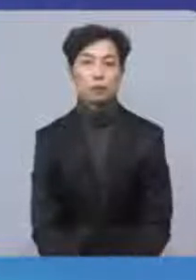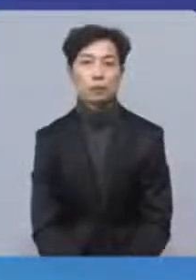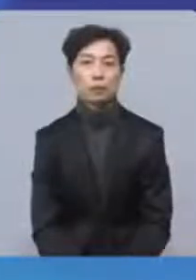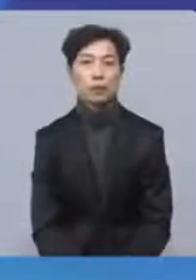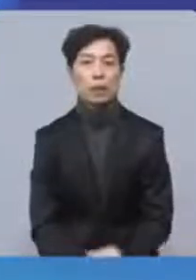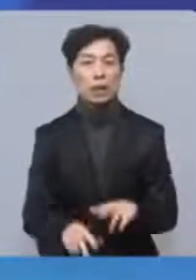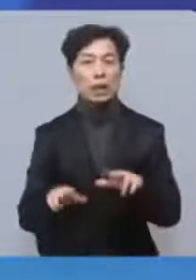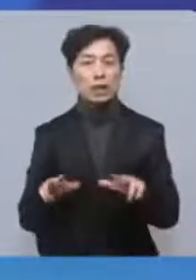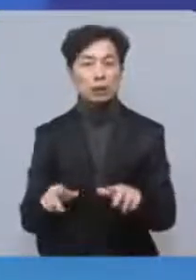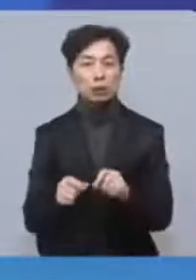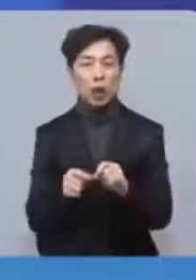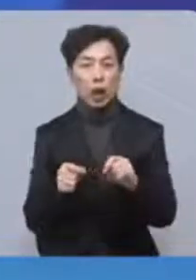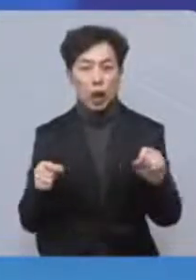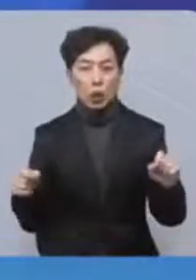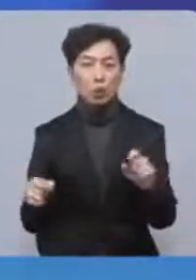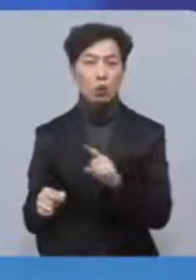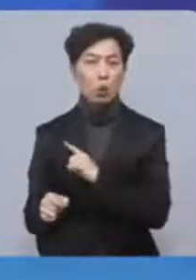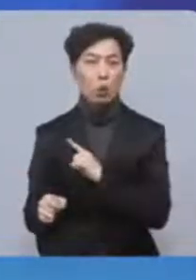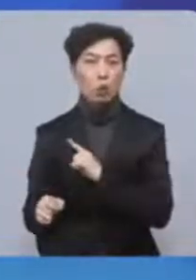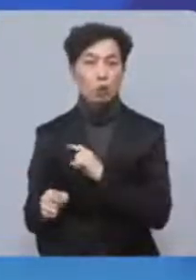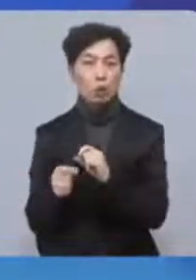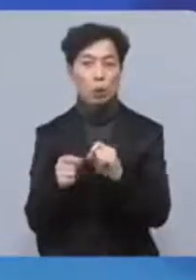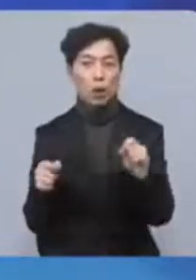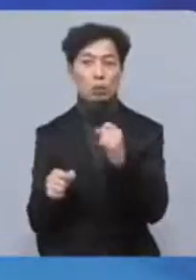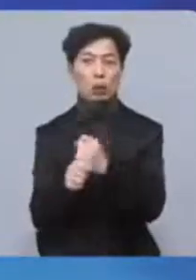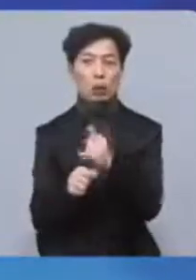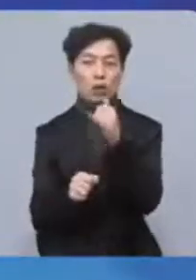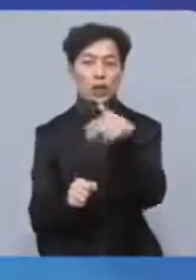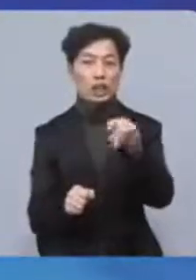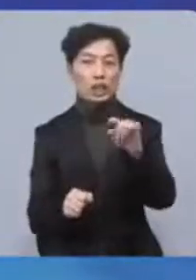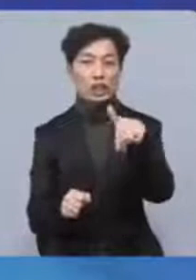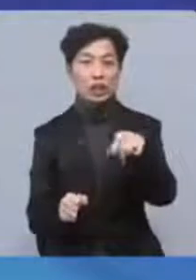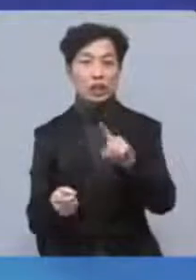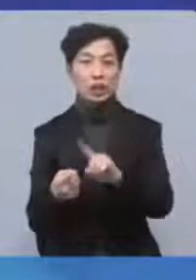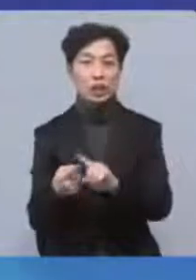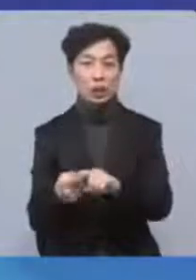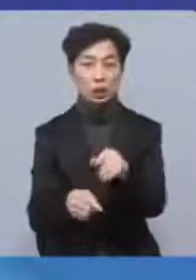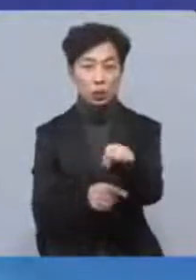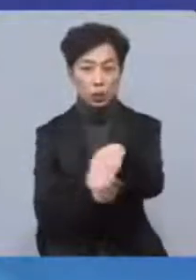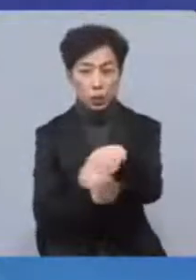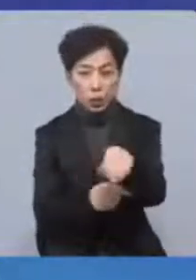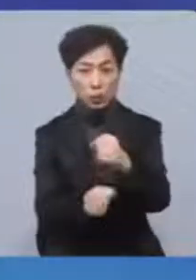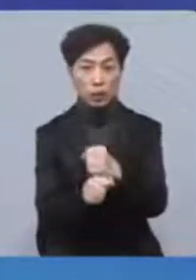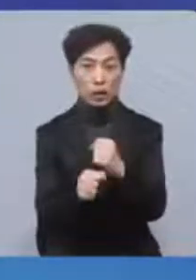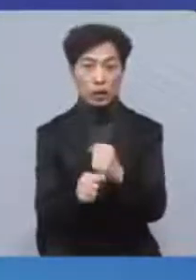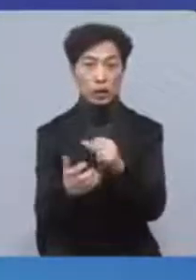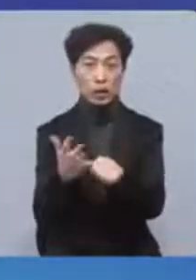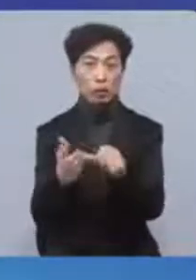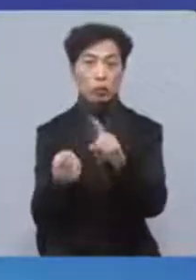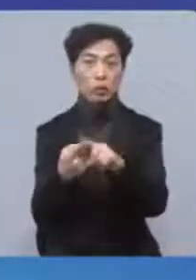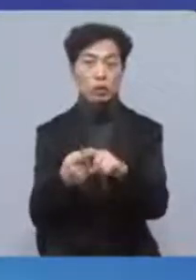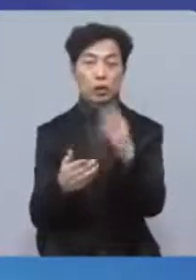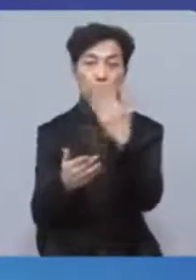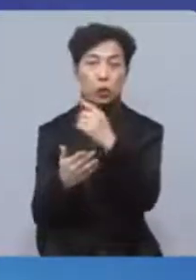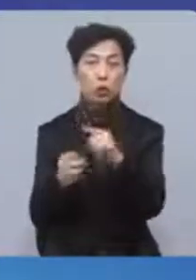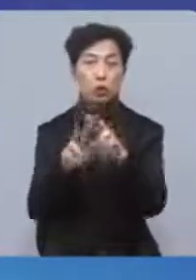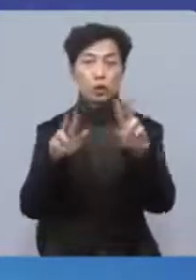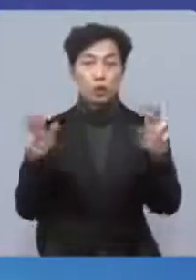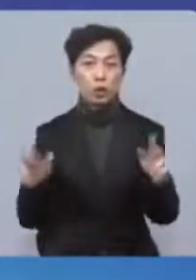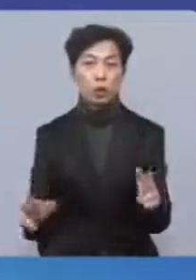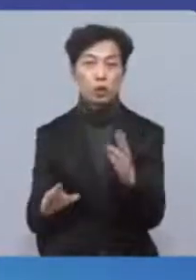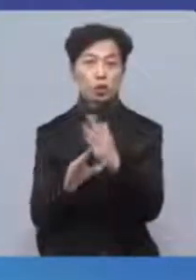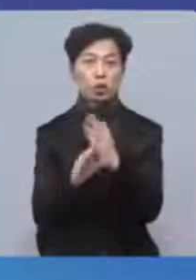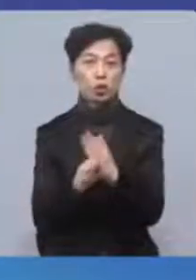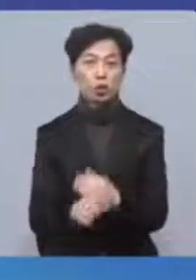현존하는 가장 오래된 금속활자 본인 직지 를 서희 로슨 작품들이 청주에서 전시되고 있습니다